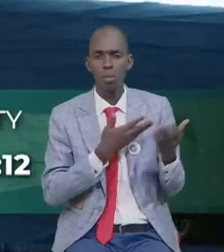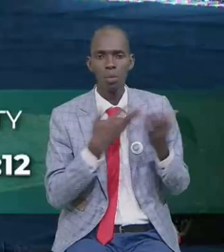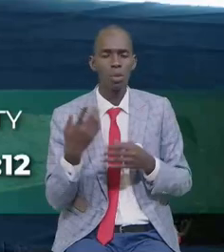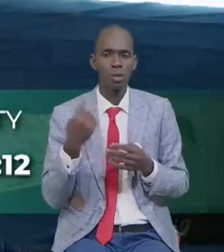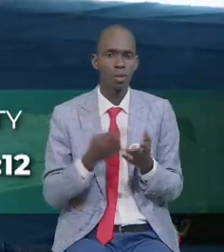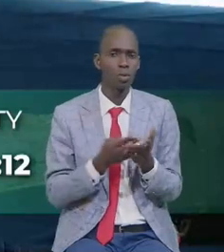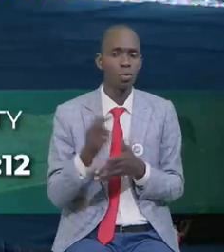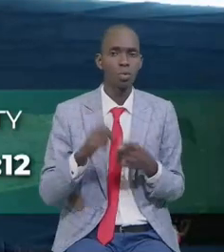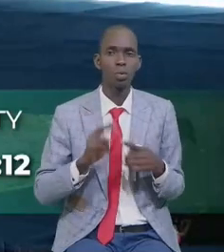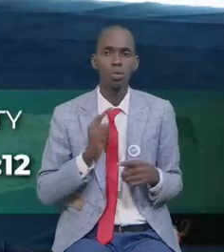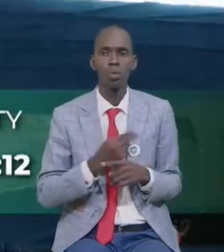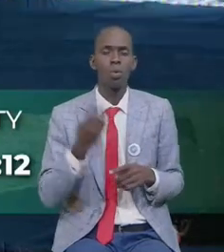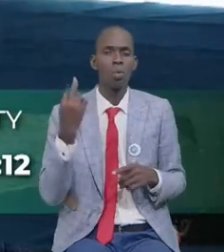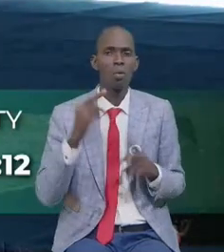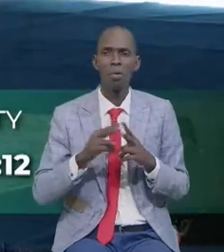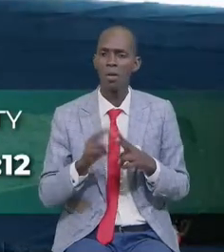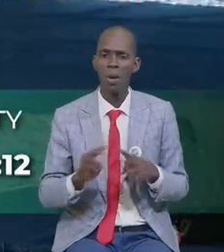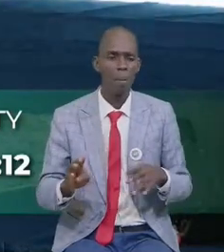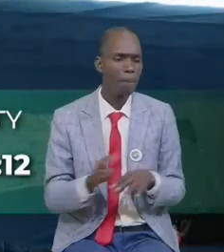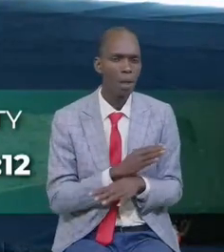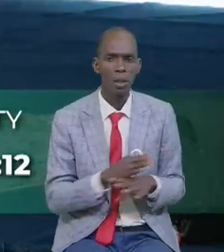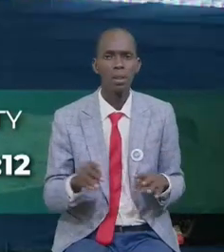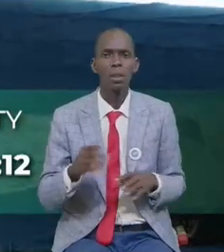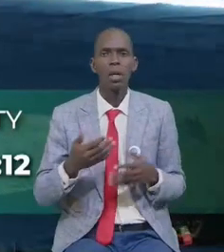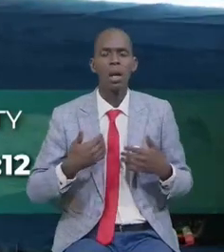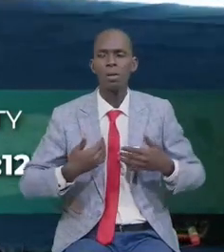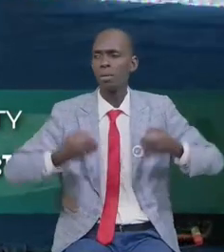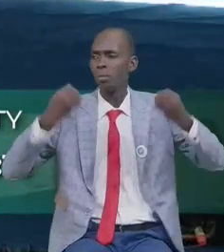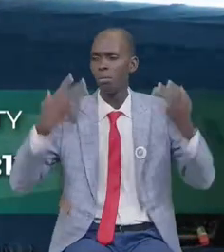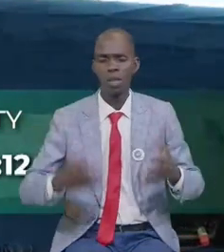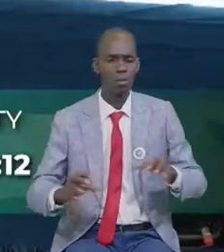était très occupé. Il y avait un fardeau d'activité.